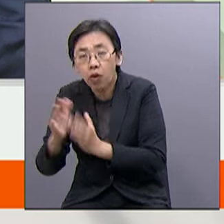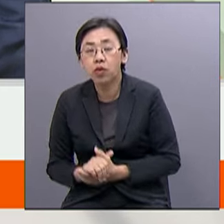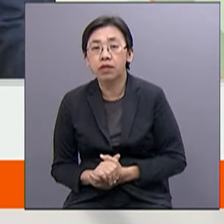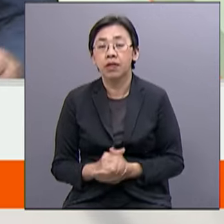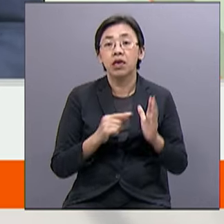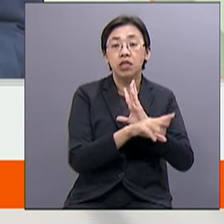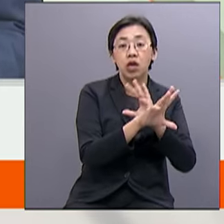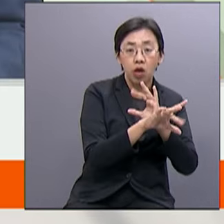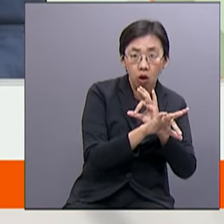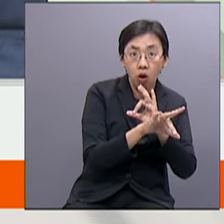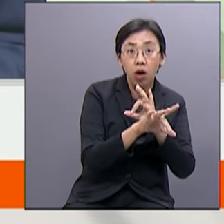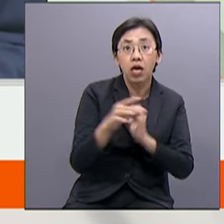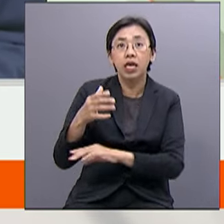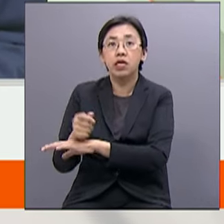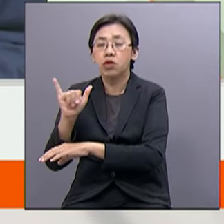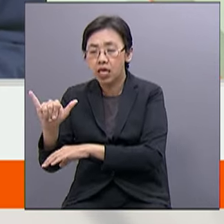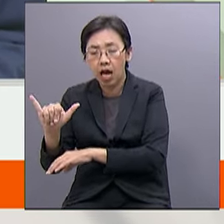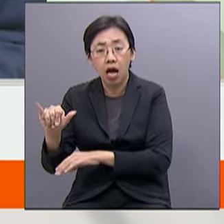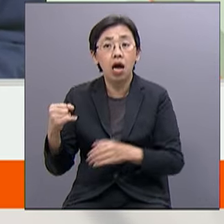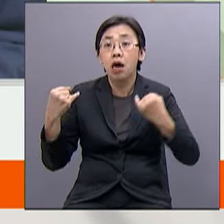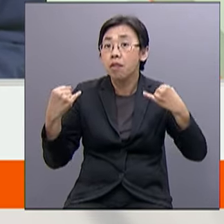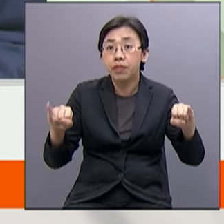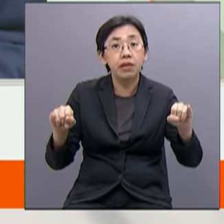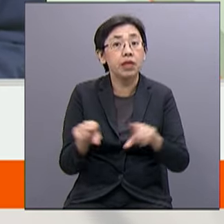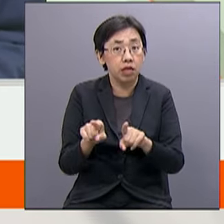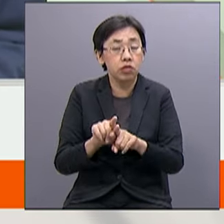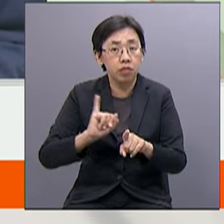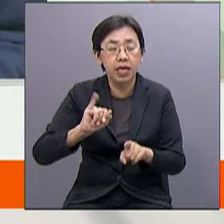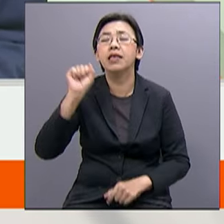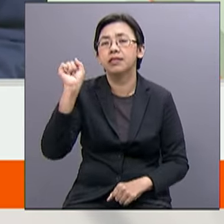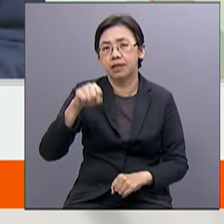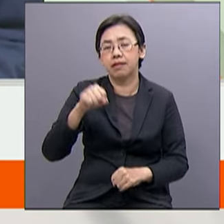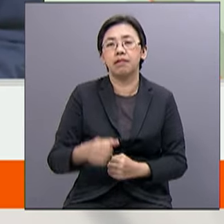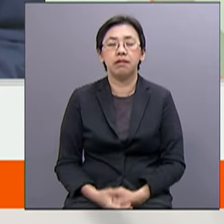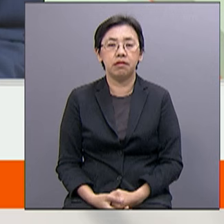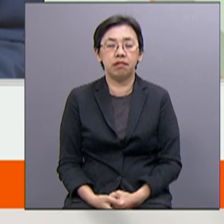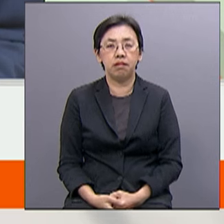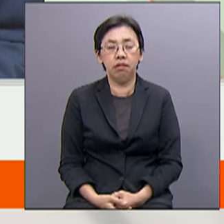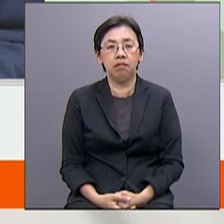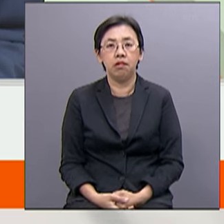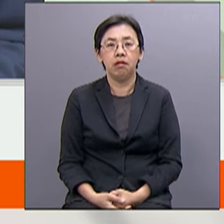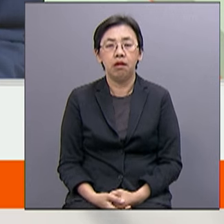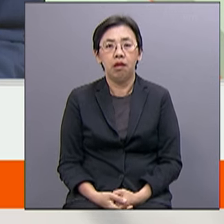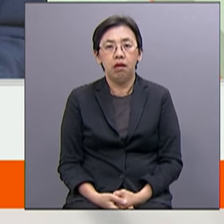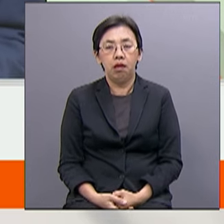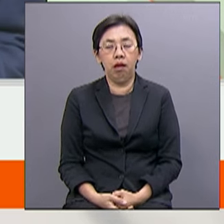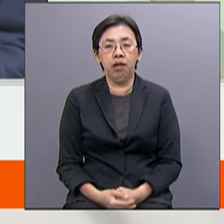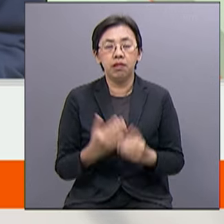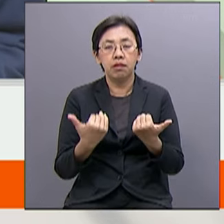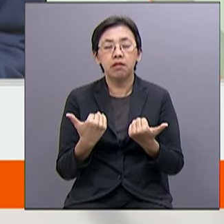ดระยองแล้วก็ที่ภาชีอยุธยานะคะ ถูกต้องครับถูกต้องครับ แล้วจะต้องมีการขยายผล ตอนนี้เรากำลัง